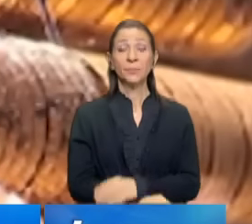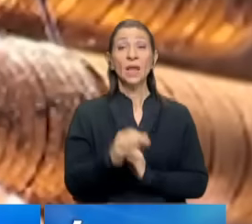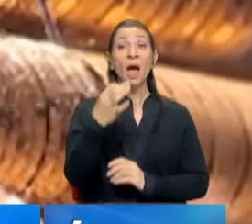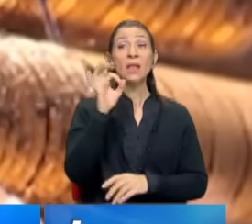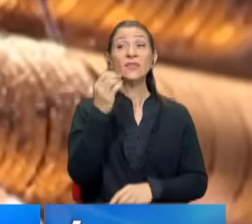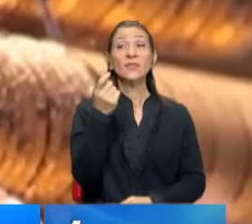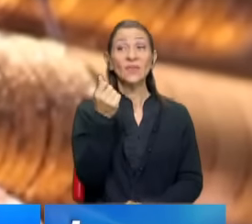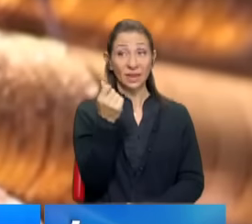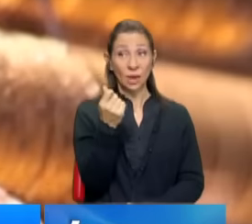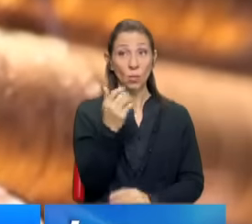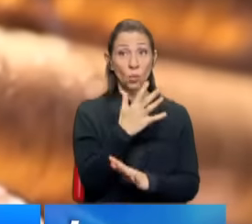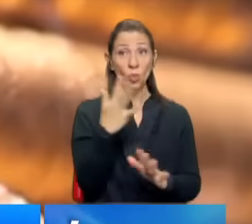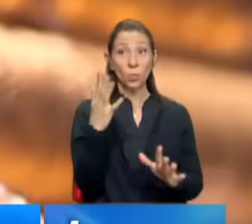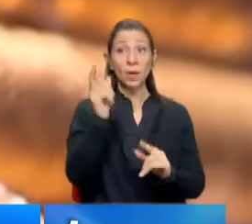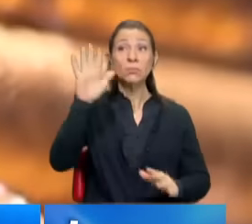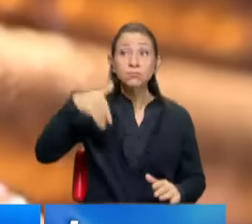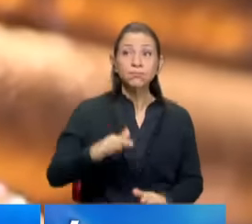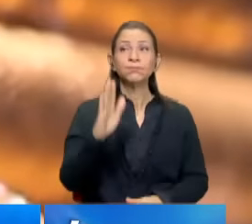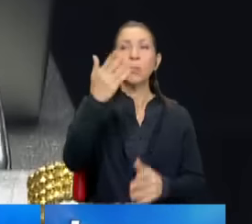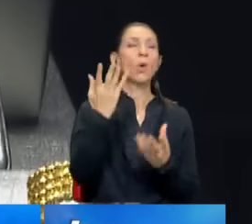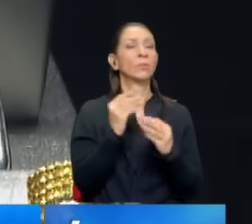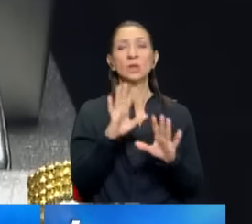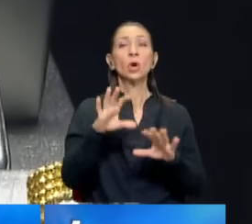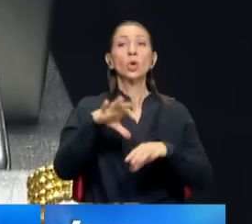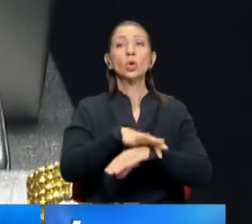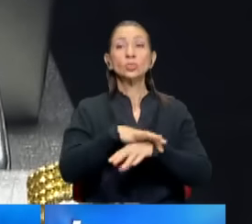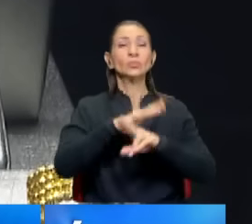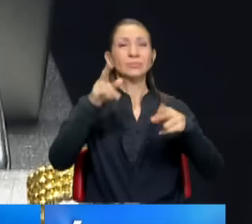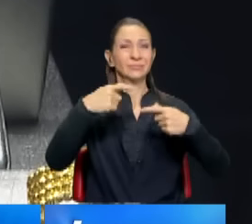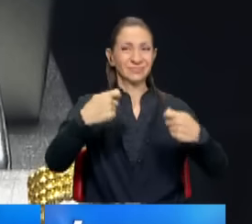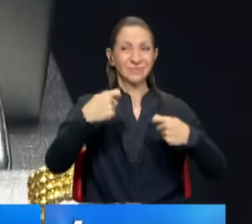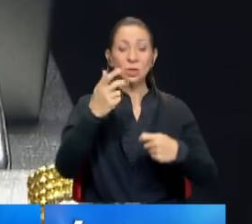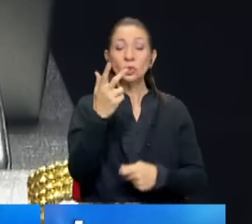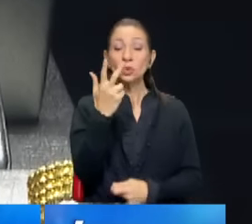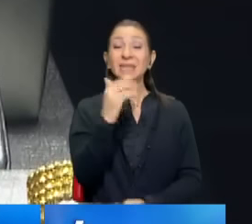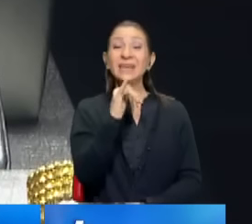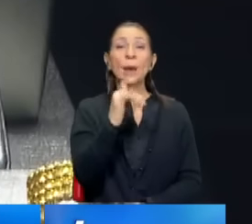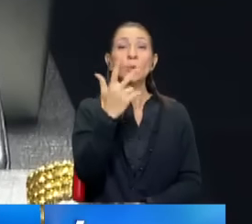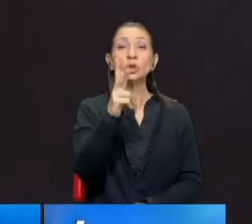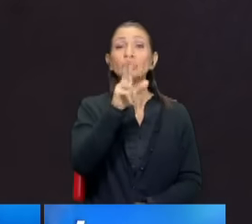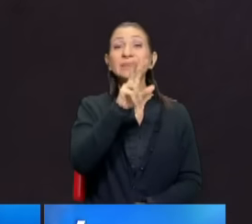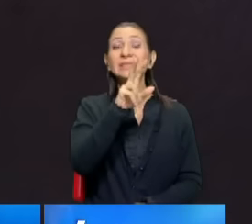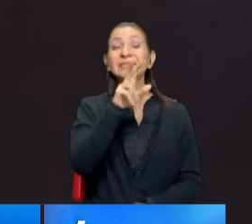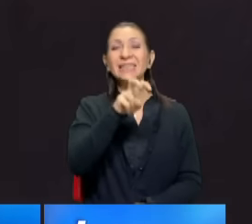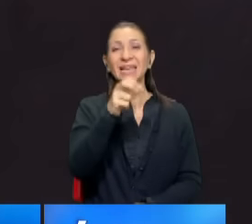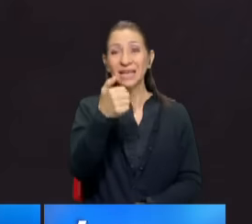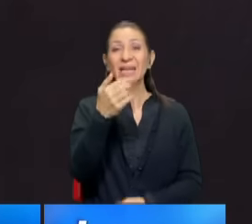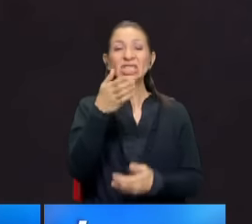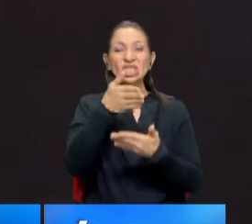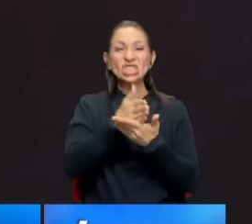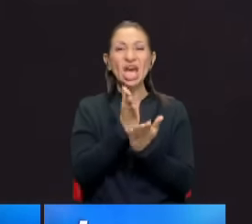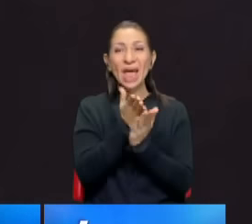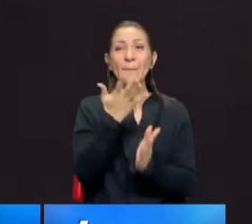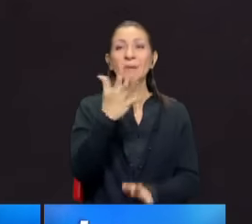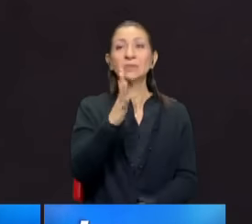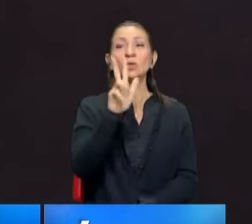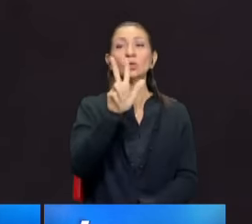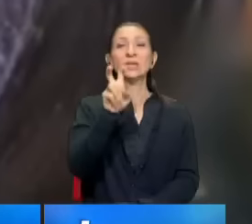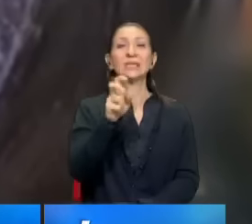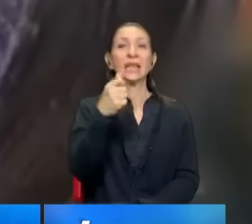Altın fiyatlarında ise büyük bir dalgalanma olmadı. Kuyumcularda gram altın 3087 liradan, çeyrek altınsa 5038